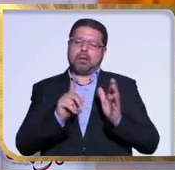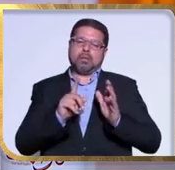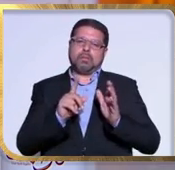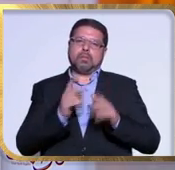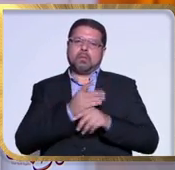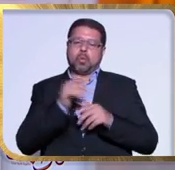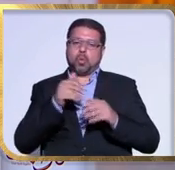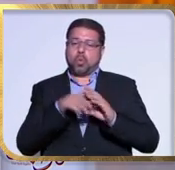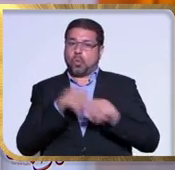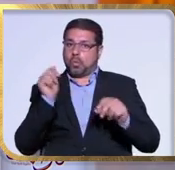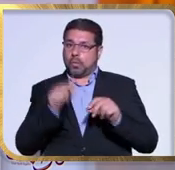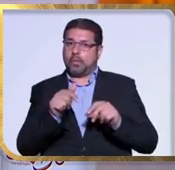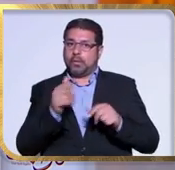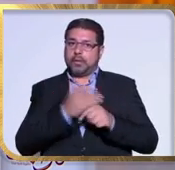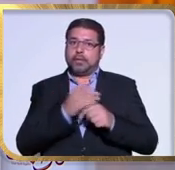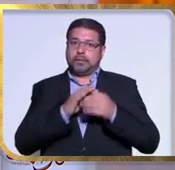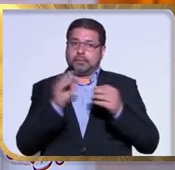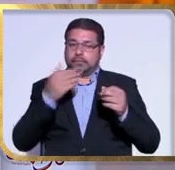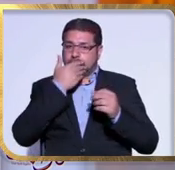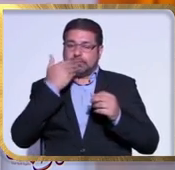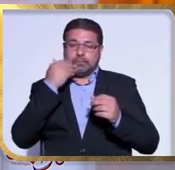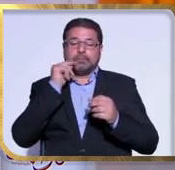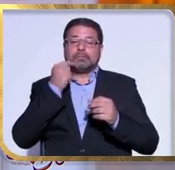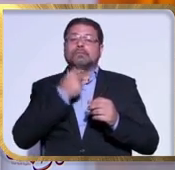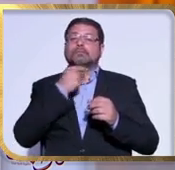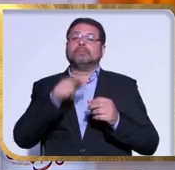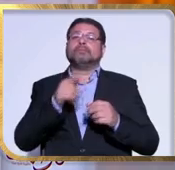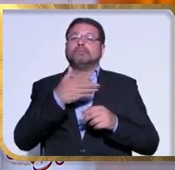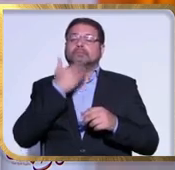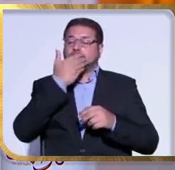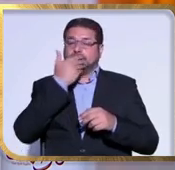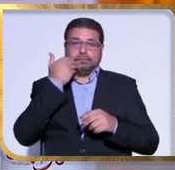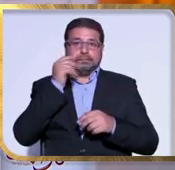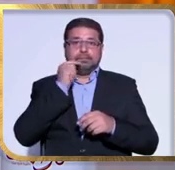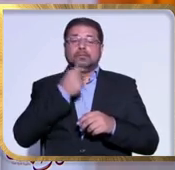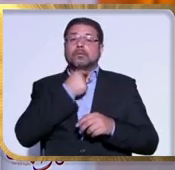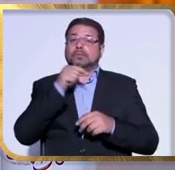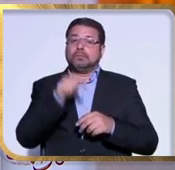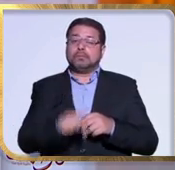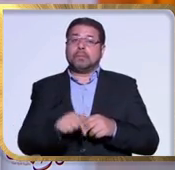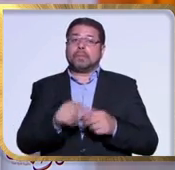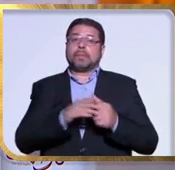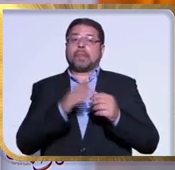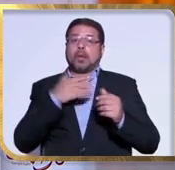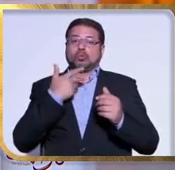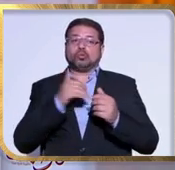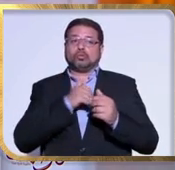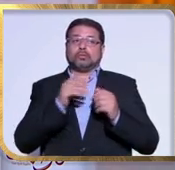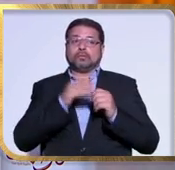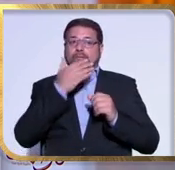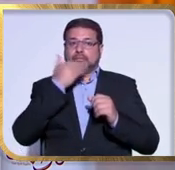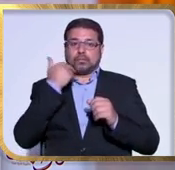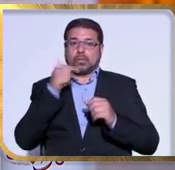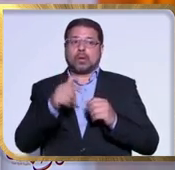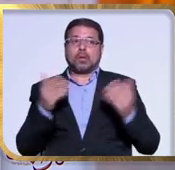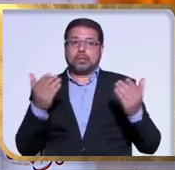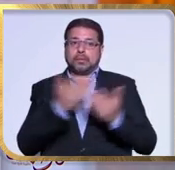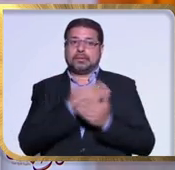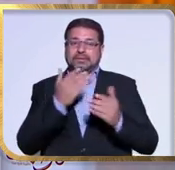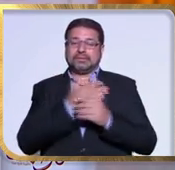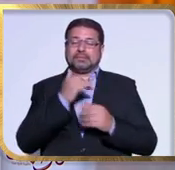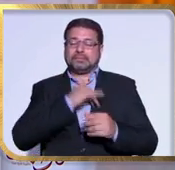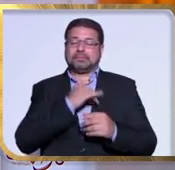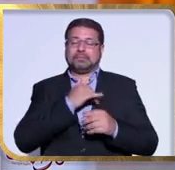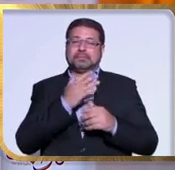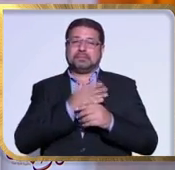وبيخرج صيام يوم الجمعه اللي عايز يصوم يوم الجمعه ويخرج صيام يوم الجمعه من